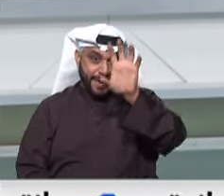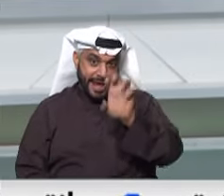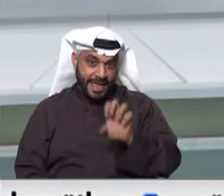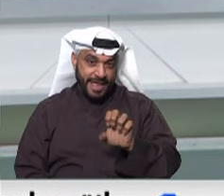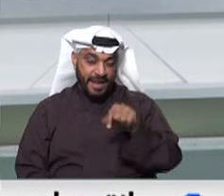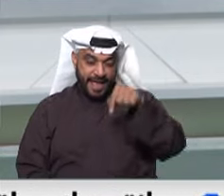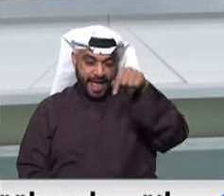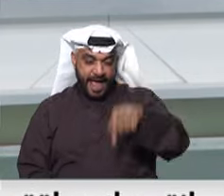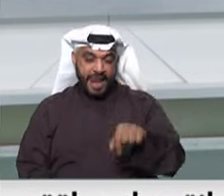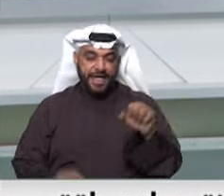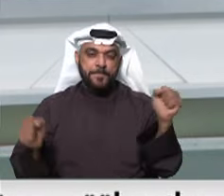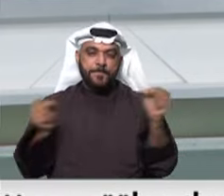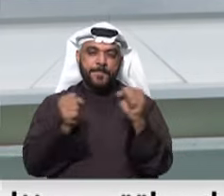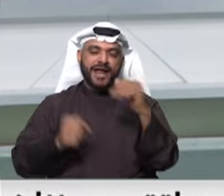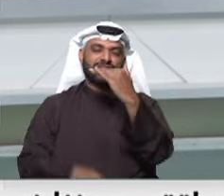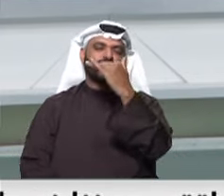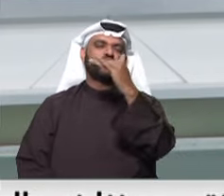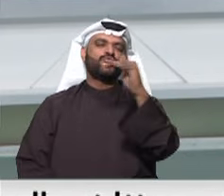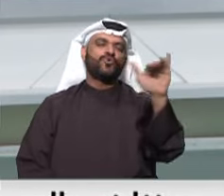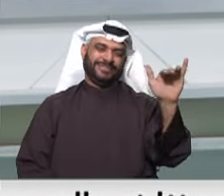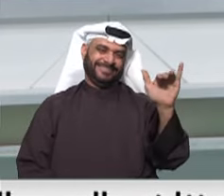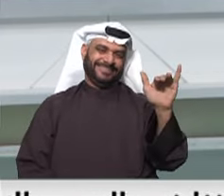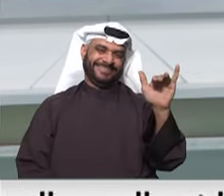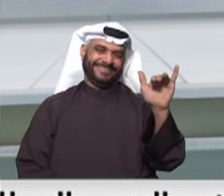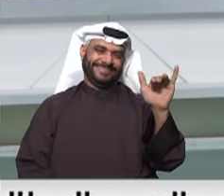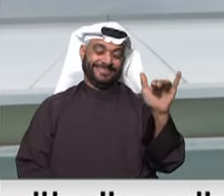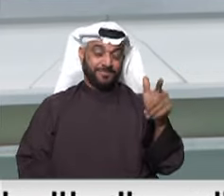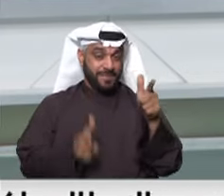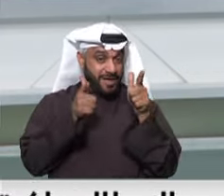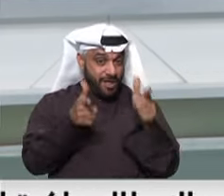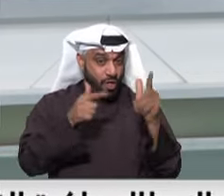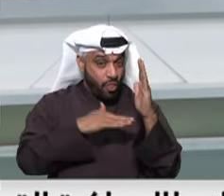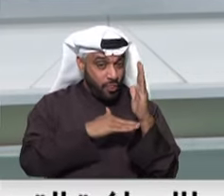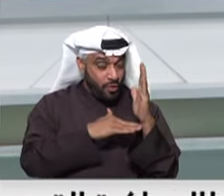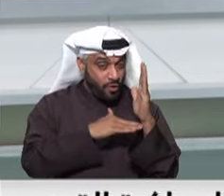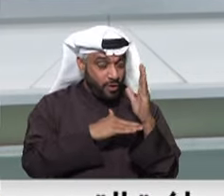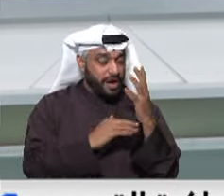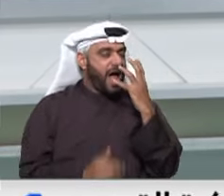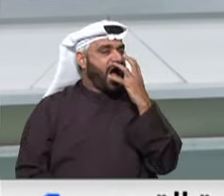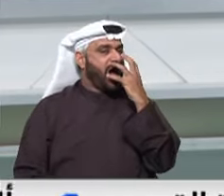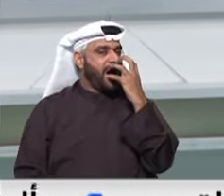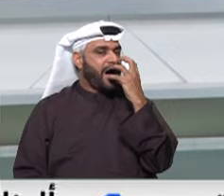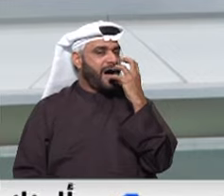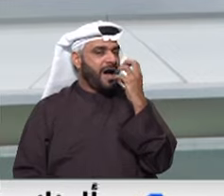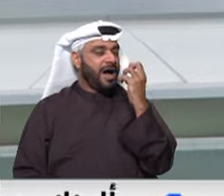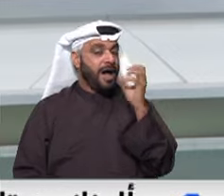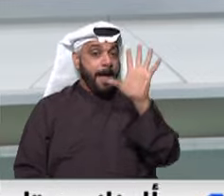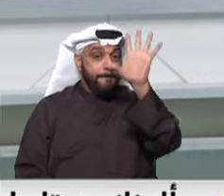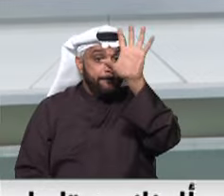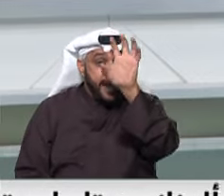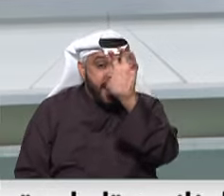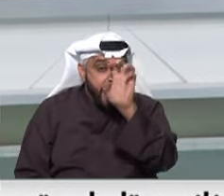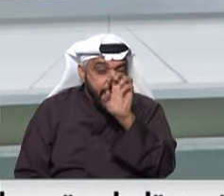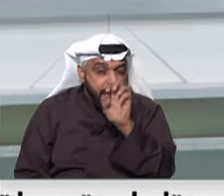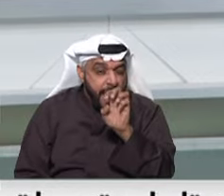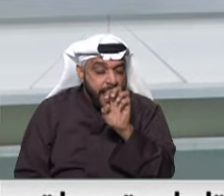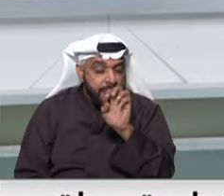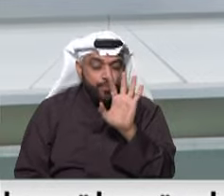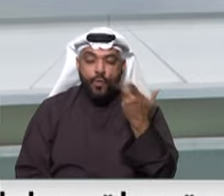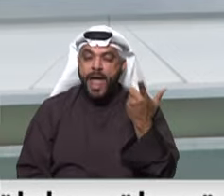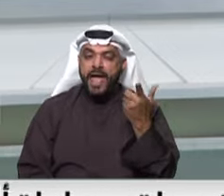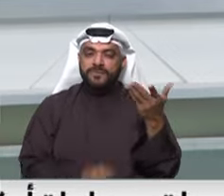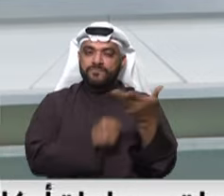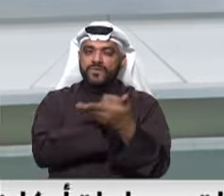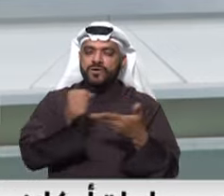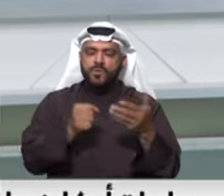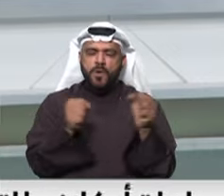شتوية معتدلة، بالنهار تميل الأجواء إلى الدفء وكذلك بالليل تميل الأجواء إلى البرودة وتكون باردة خاصة في المناطق الشمالية والمناطق